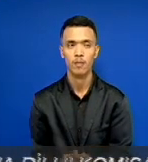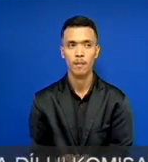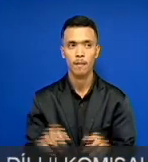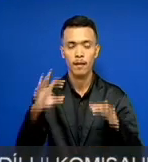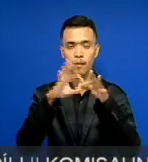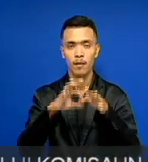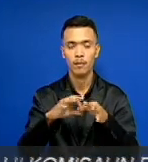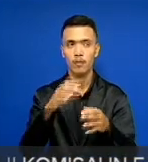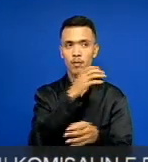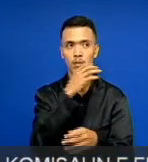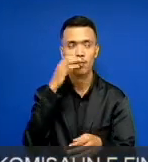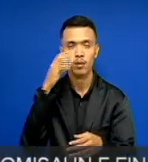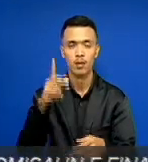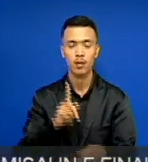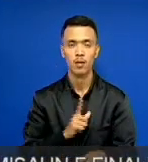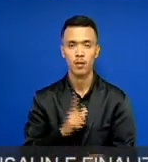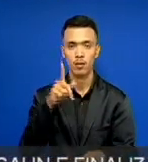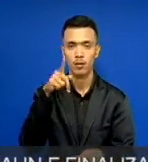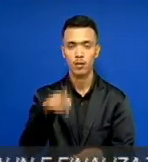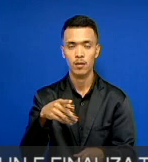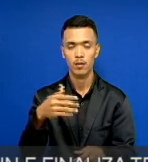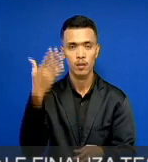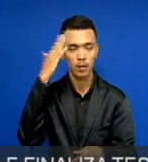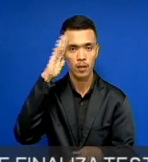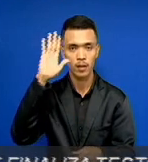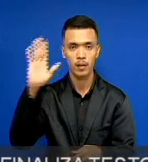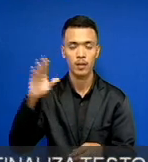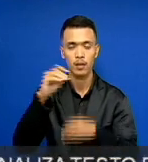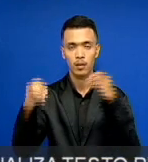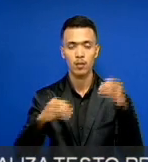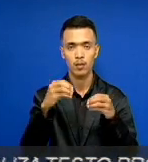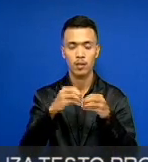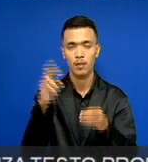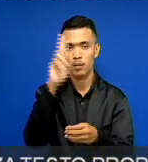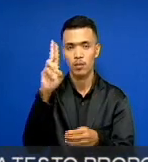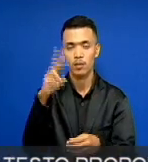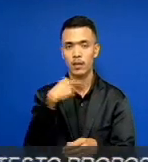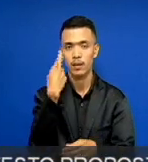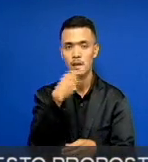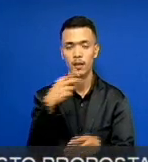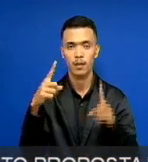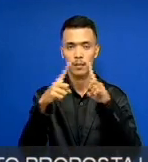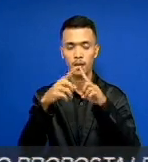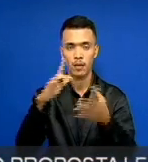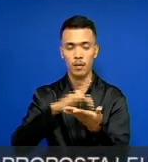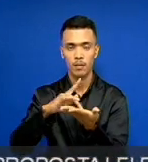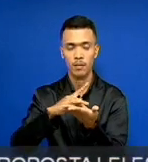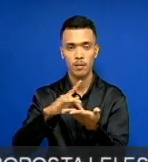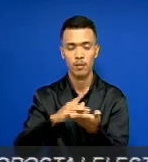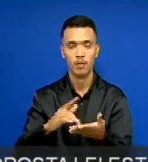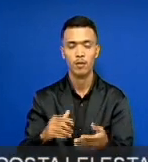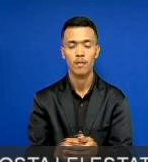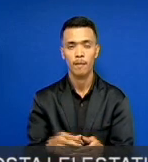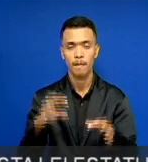Membro horticultura e los palos durante ne la reconhecimento conaba maneira utiliza harikulit ba adubo orgânico.